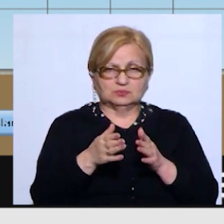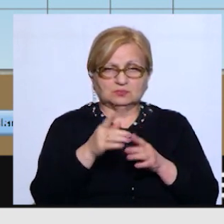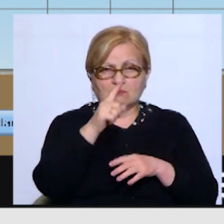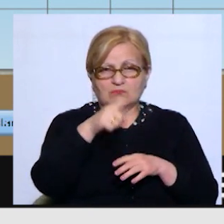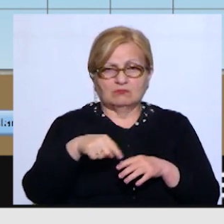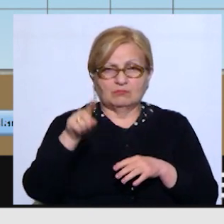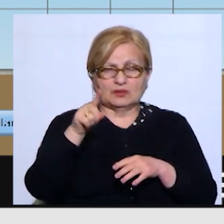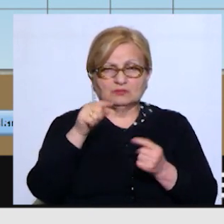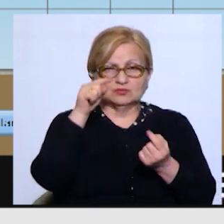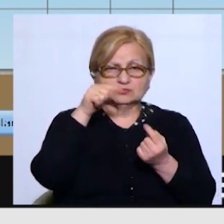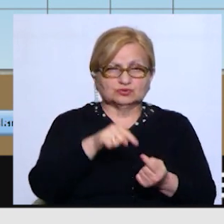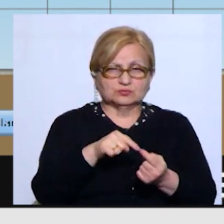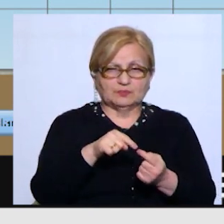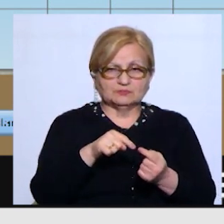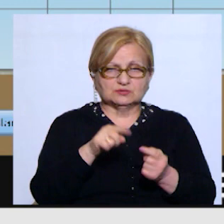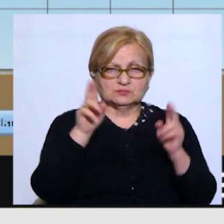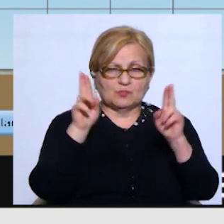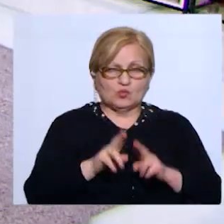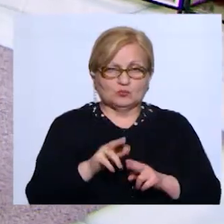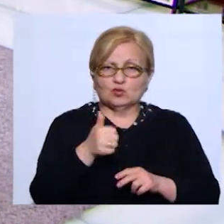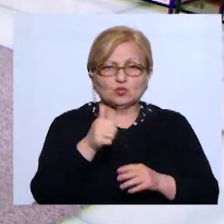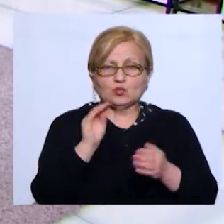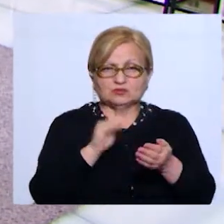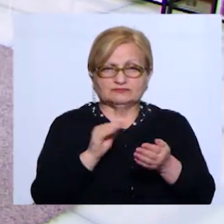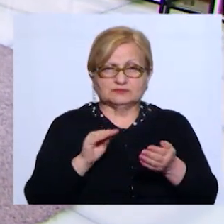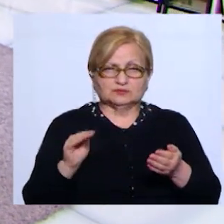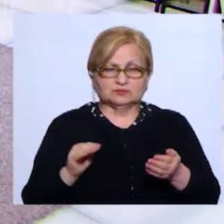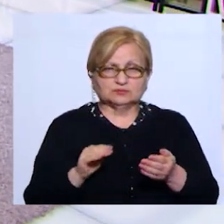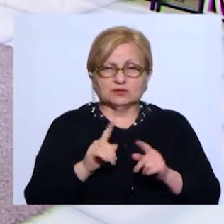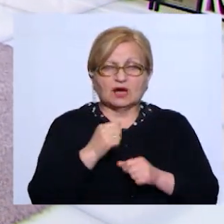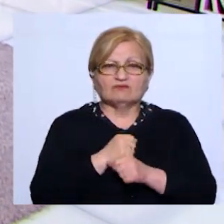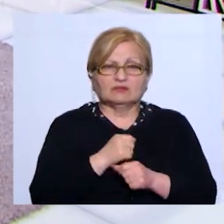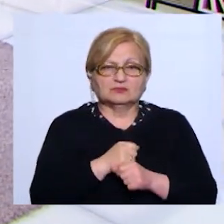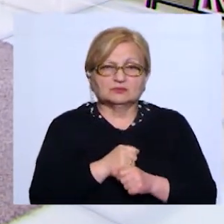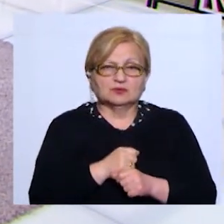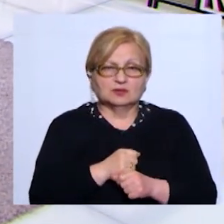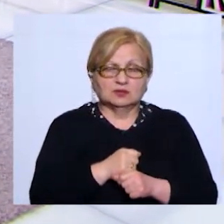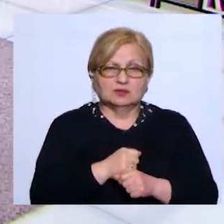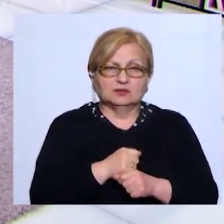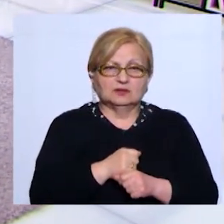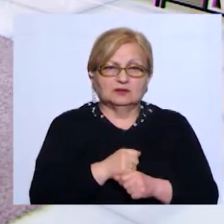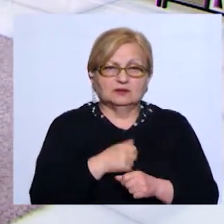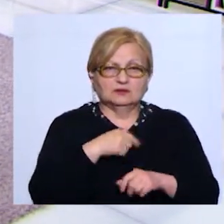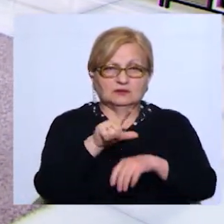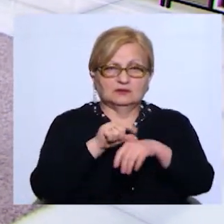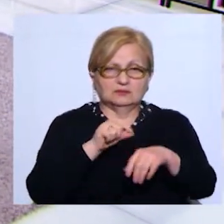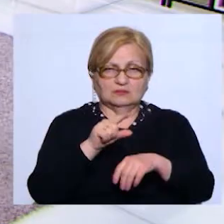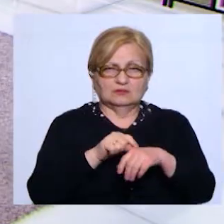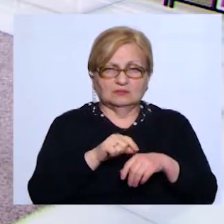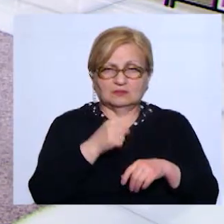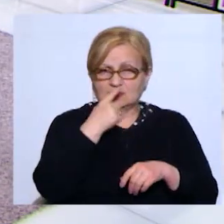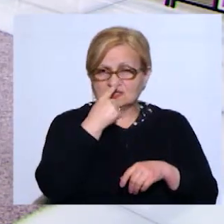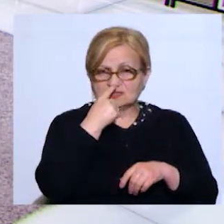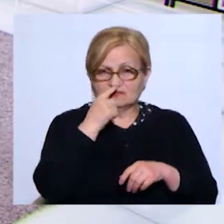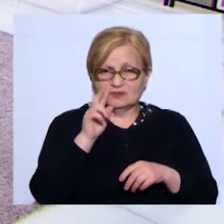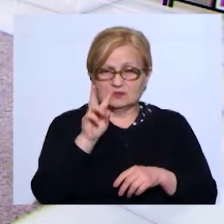პარაბოლის შესაბამისი ფორმულა, ხომ ესეა? ანუ რა უნდა გავაკეთო ამისთვის სიტყვაზე, ხო? ამოვწერო წვეროს